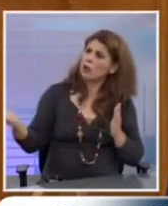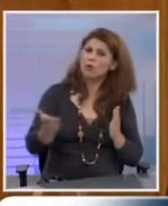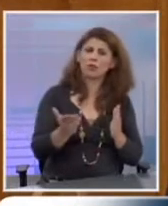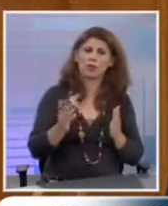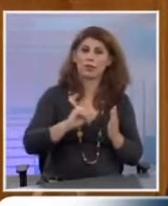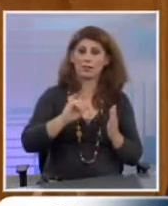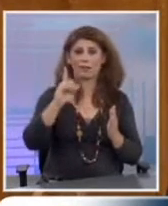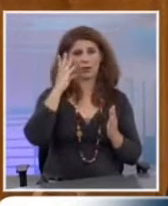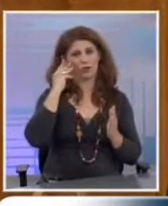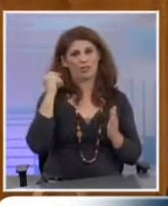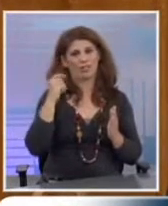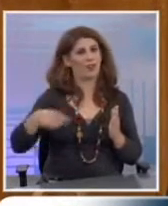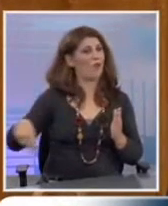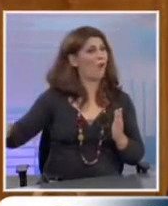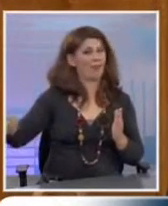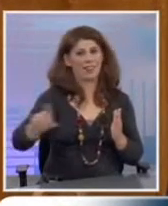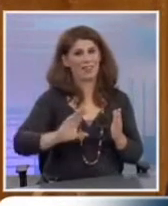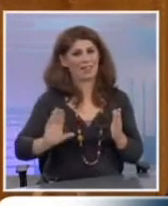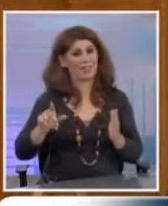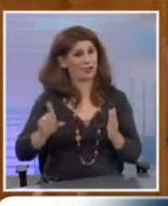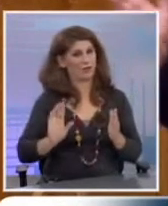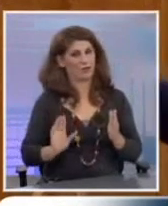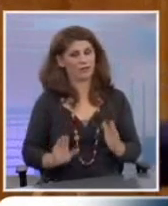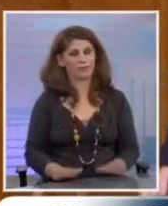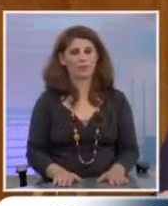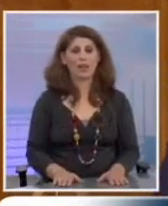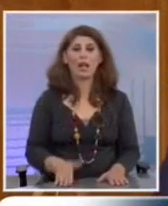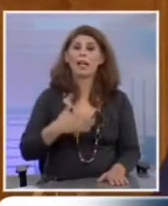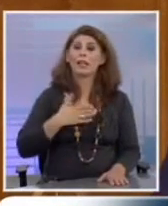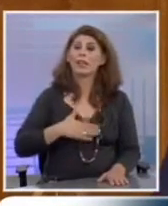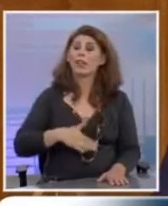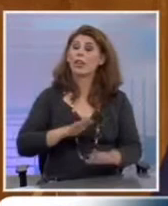μην το ξεχνάνε όλοι οι άλλοι αυτό. Και θέλω να τελειώσω, κύριε